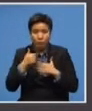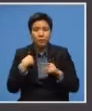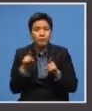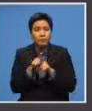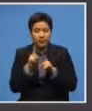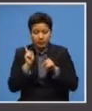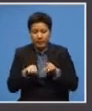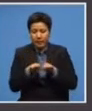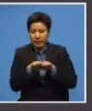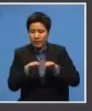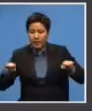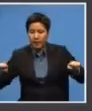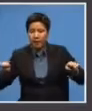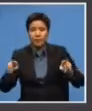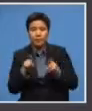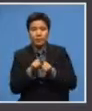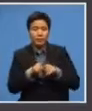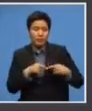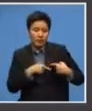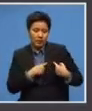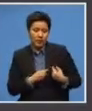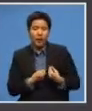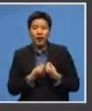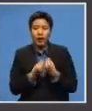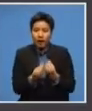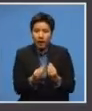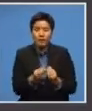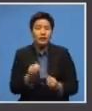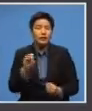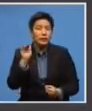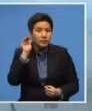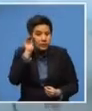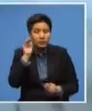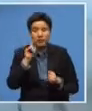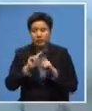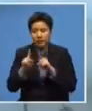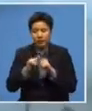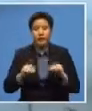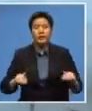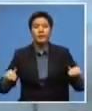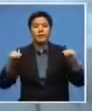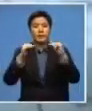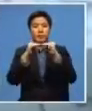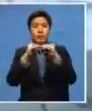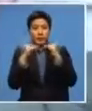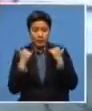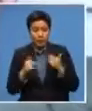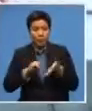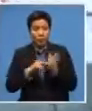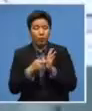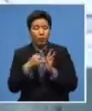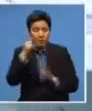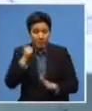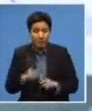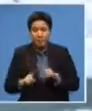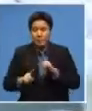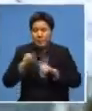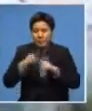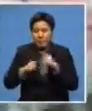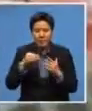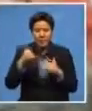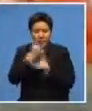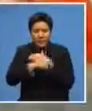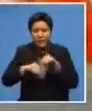ประเทศต้องอยู่บนพื้นฐานของความไว้วางใจความเป็นธรรมในฐานะที่เป็นมิตรประเทศกัน